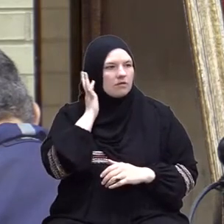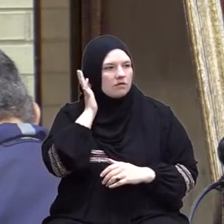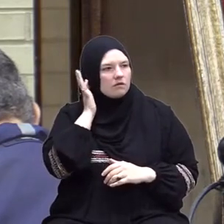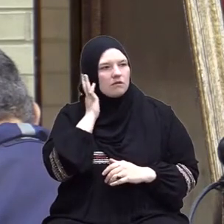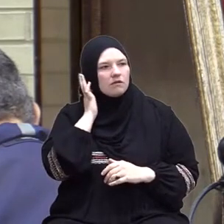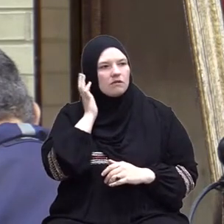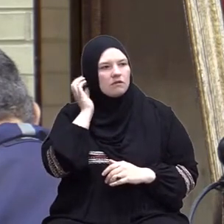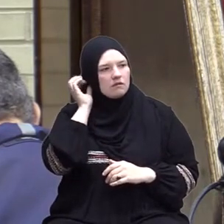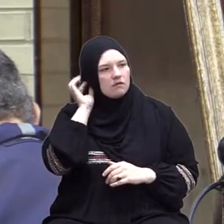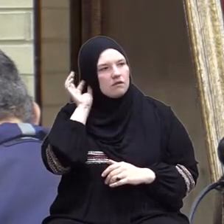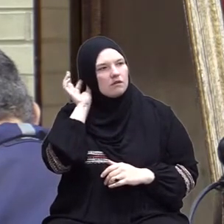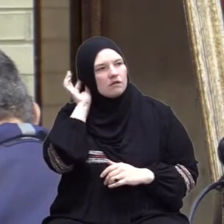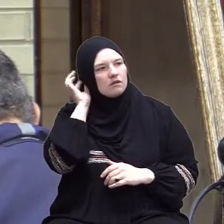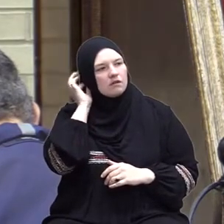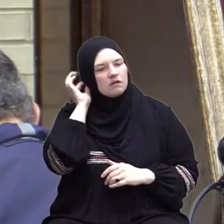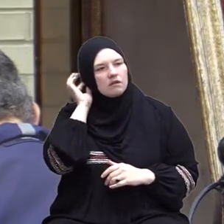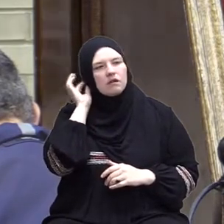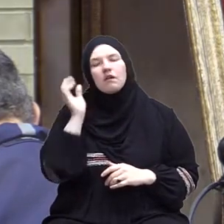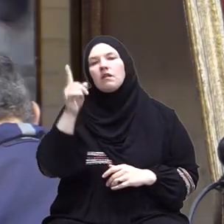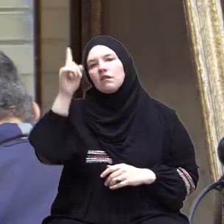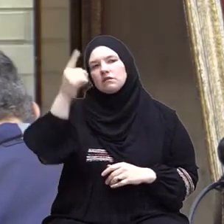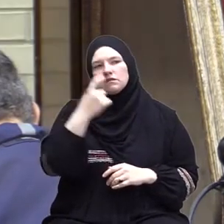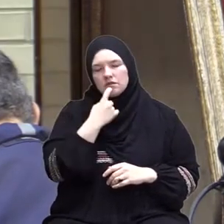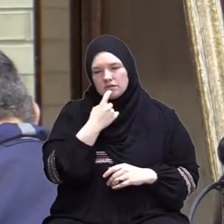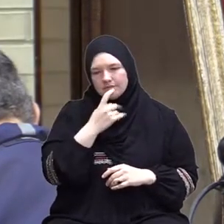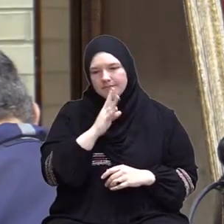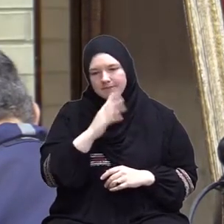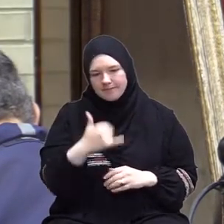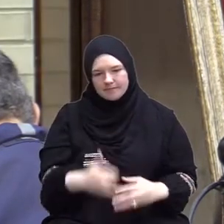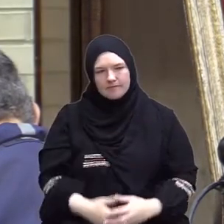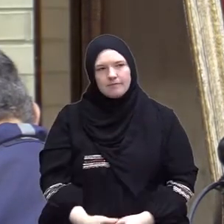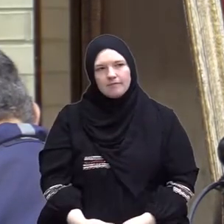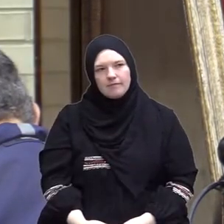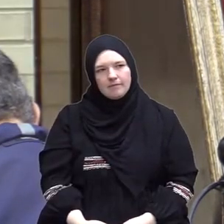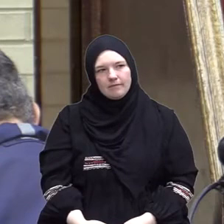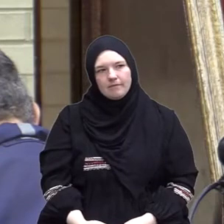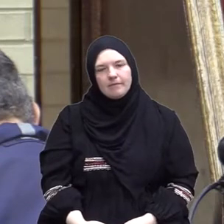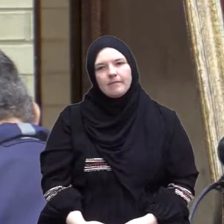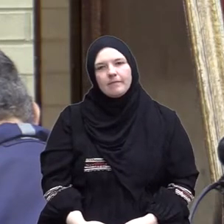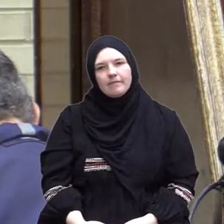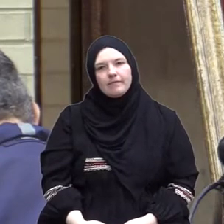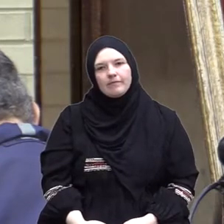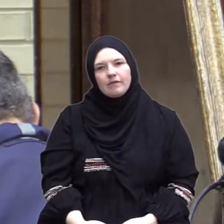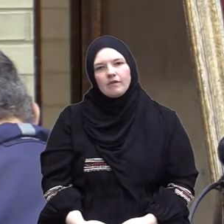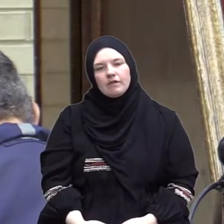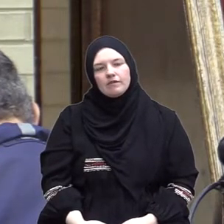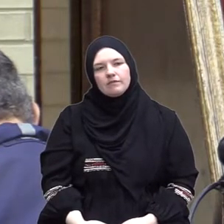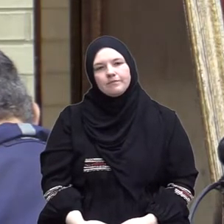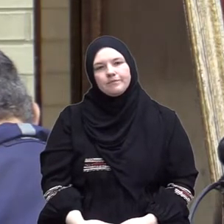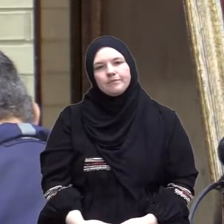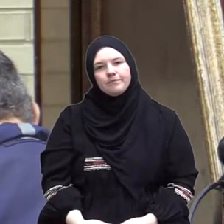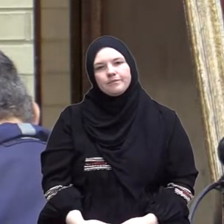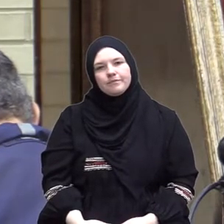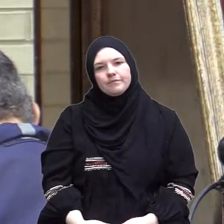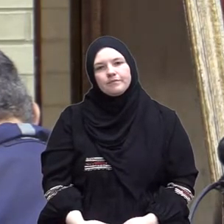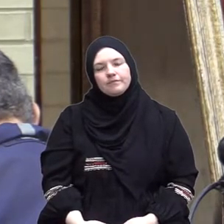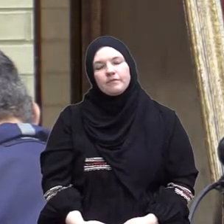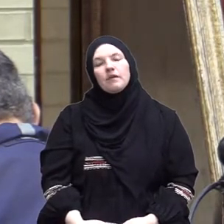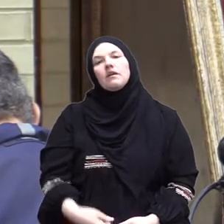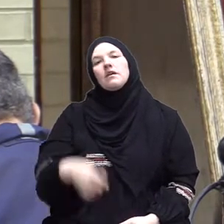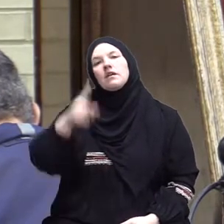subhanahu wa ta'ala told him, وَاللَّهُ يَعْصِمُكَ مِنَ النَّاسِ. Amazing.